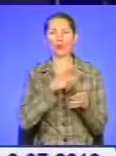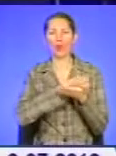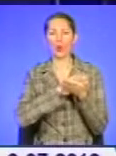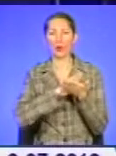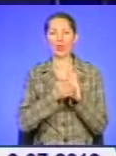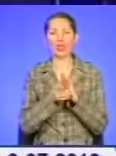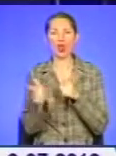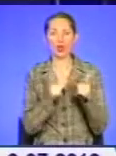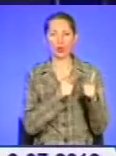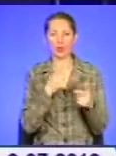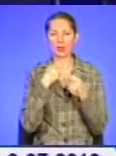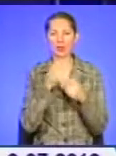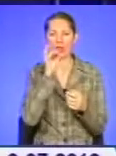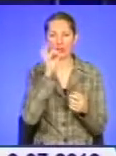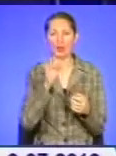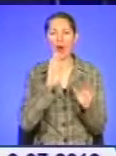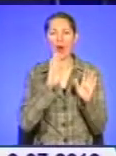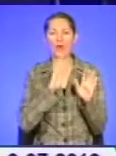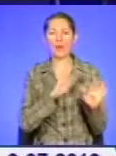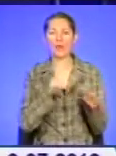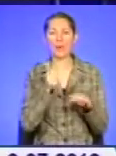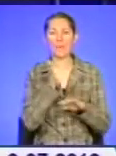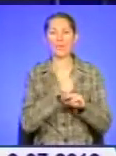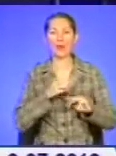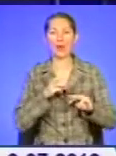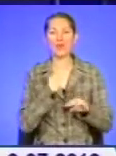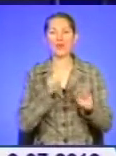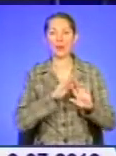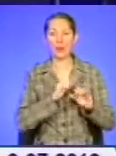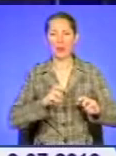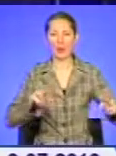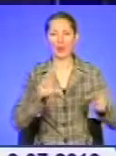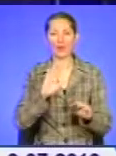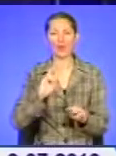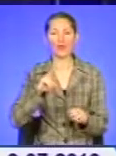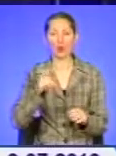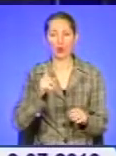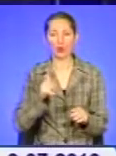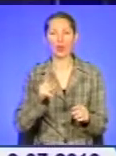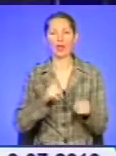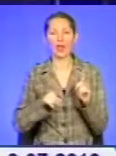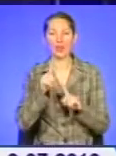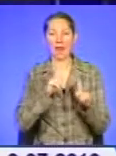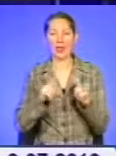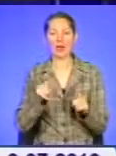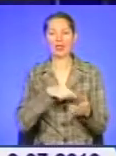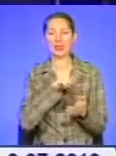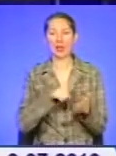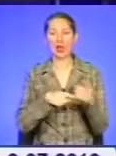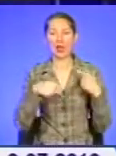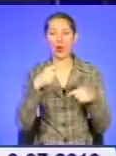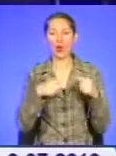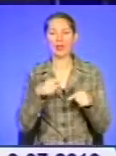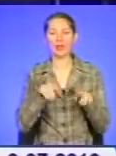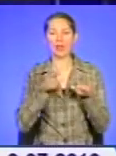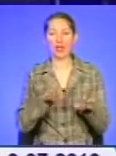віце-прем'єр Олександр Вілкул під час наради міжвідомчого оперативного штабу з питань координації дій центральних та місцевих органів виконавчої